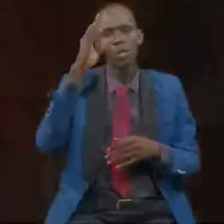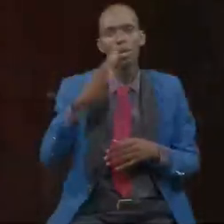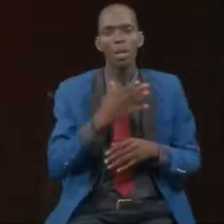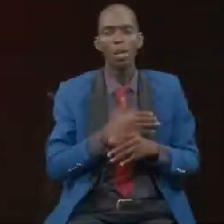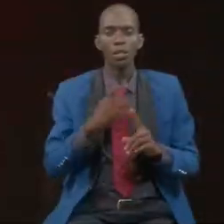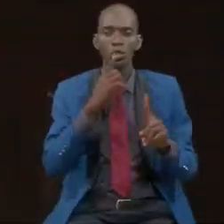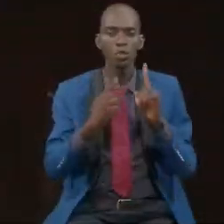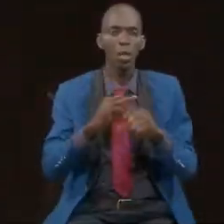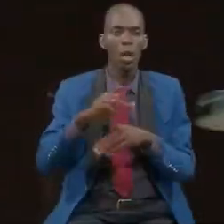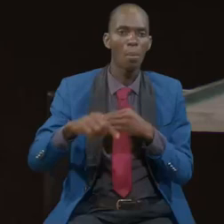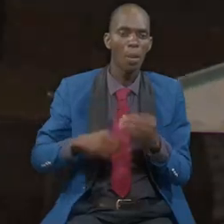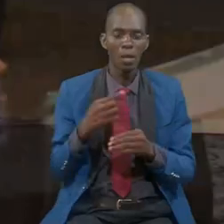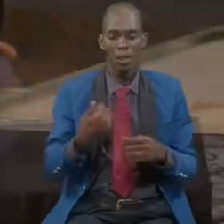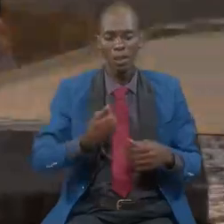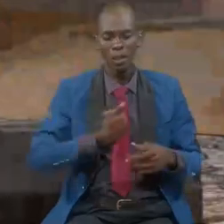La parole de la tempérance,